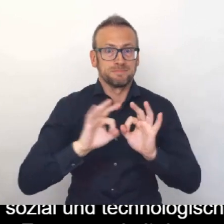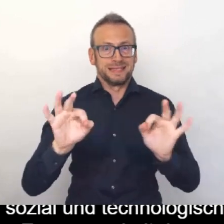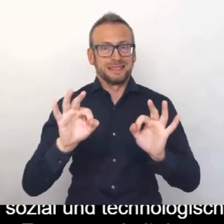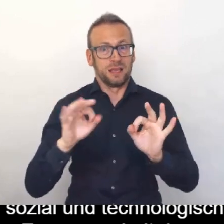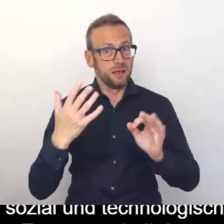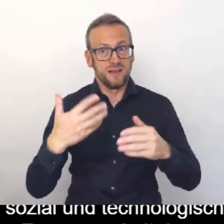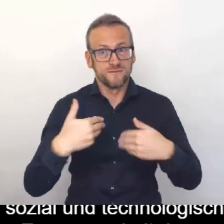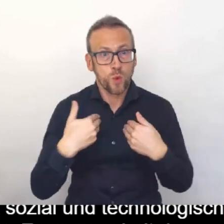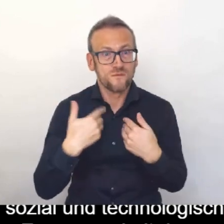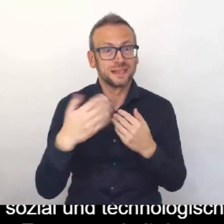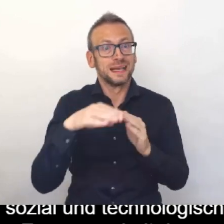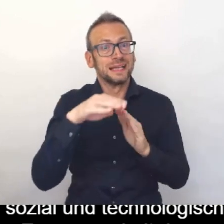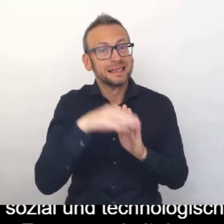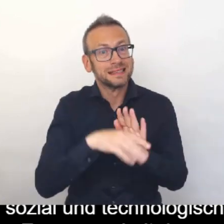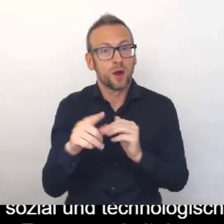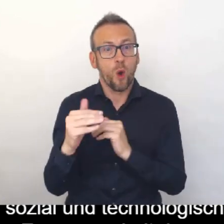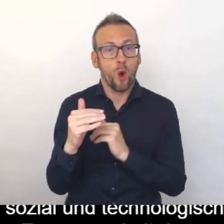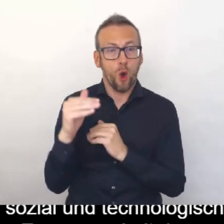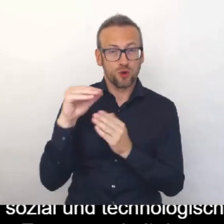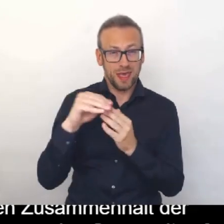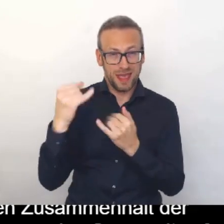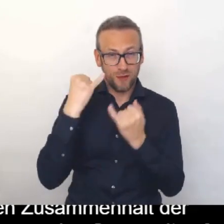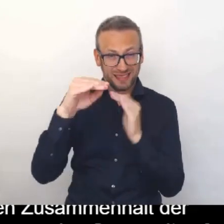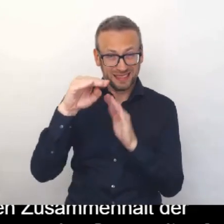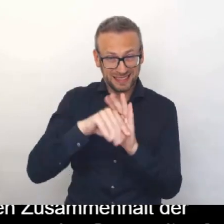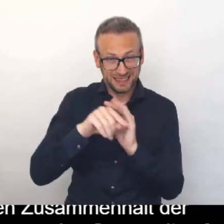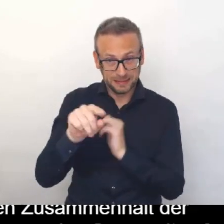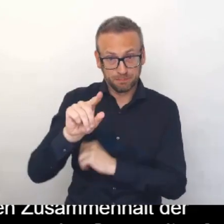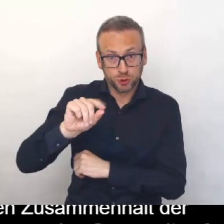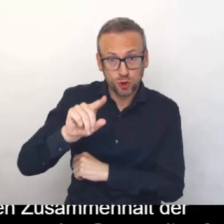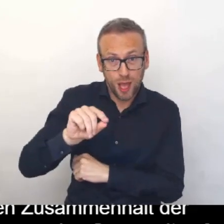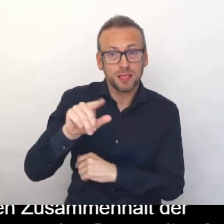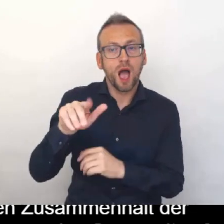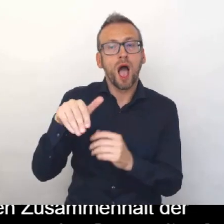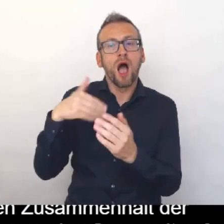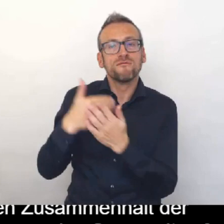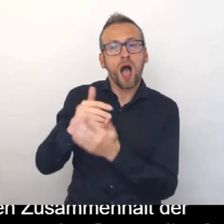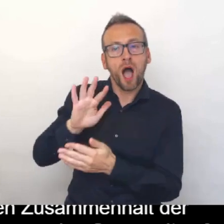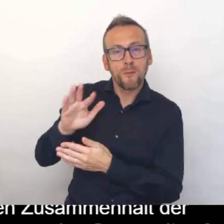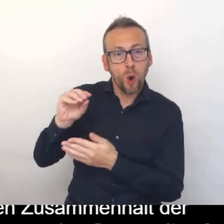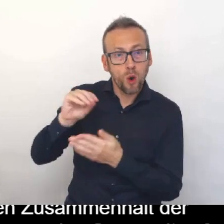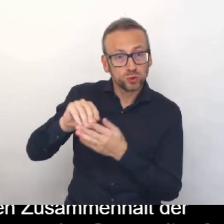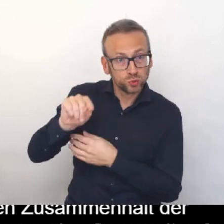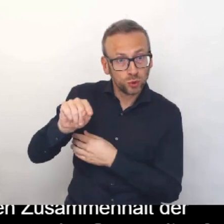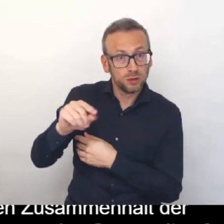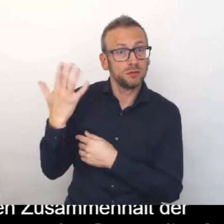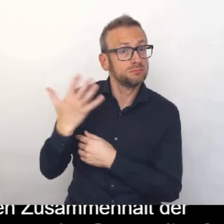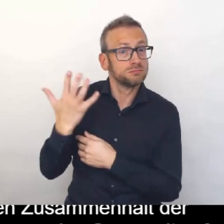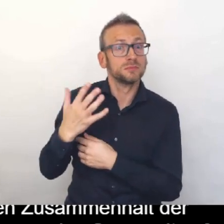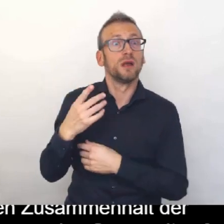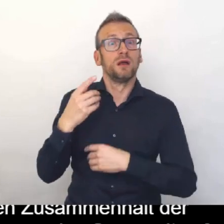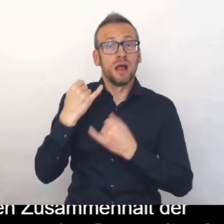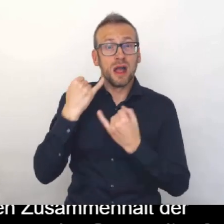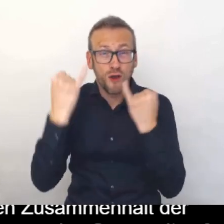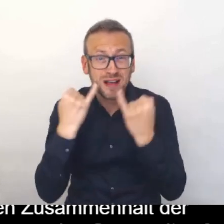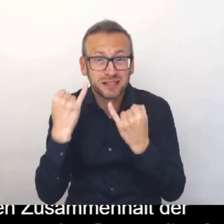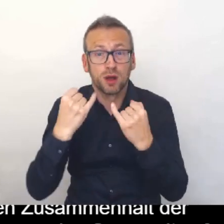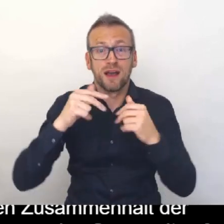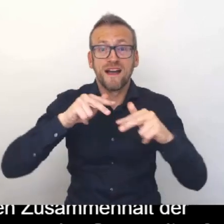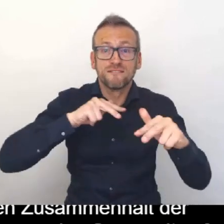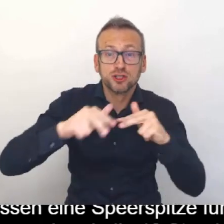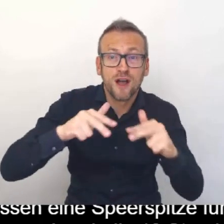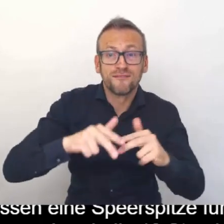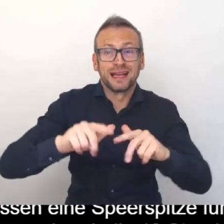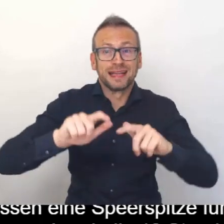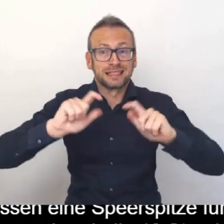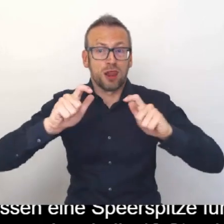einer Windkraftanlage. Erst im Gleichklang schaffen sie Energie. Und insbesondere das letzte, den Transfer, der wird sicher eine größere Bedeutung in